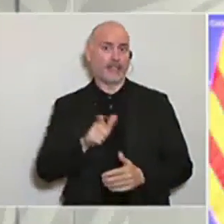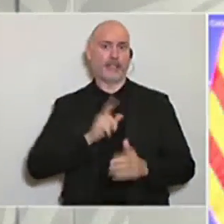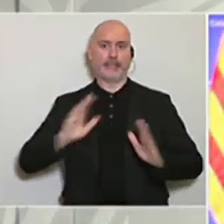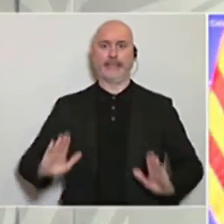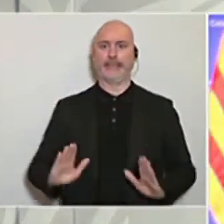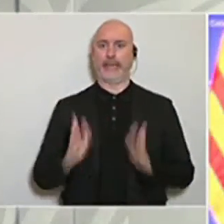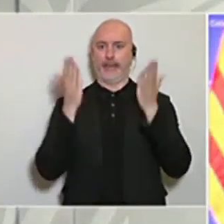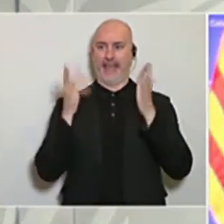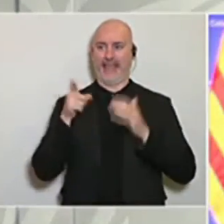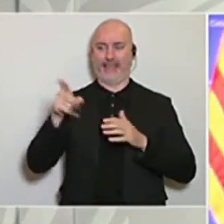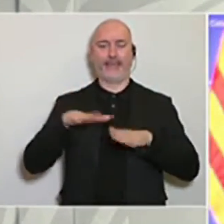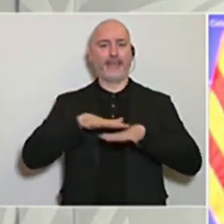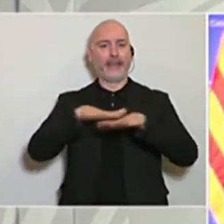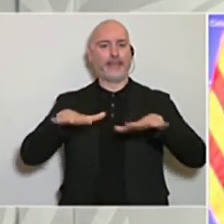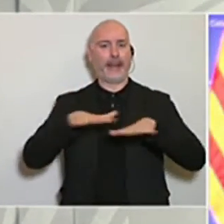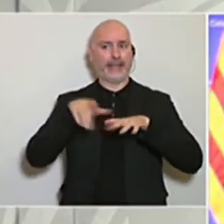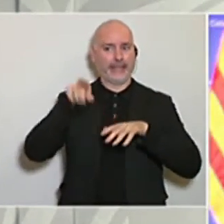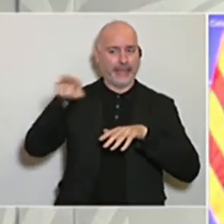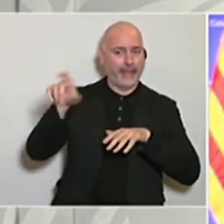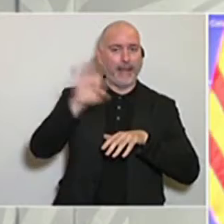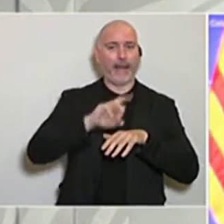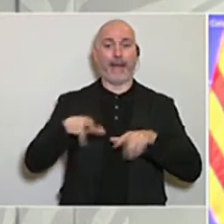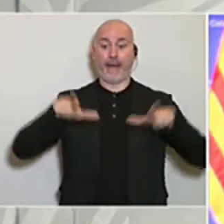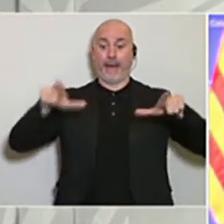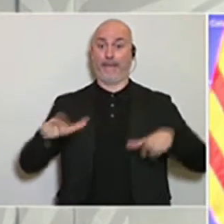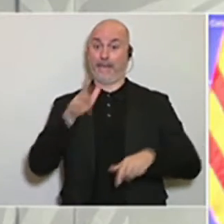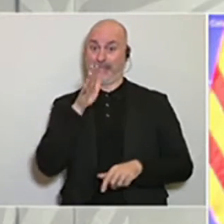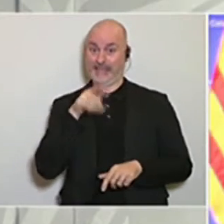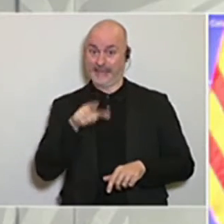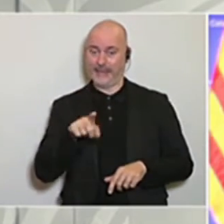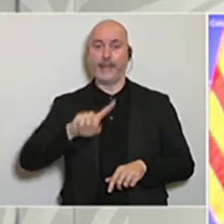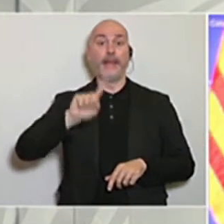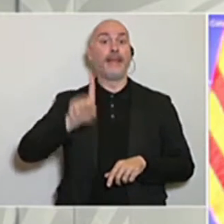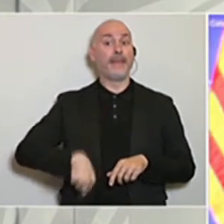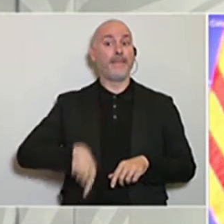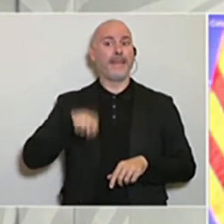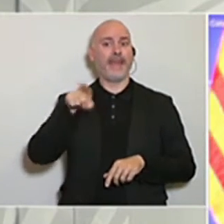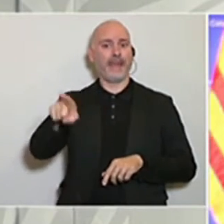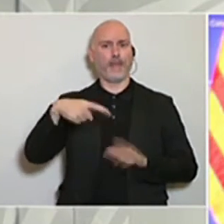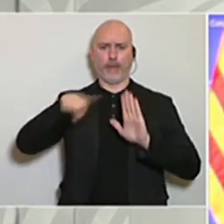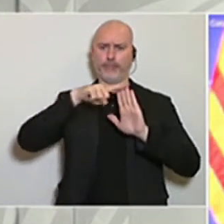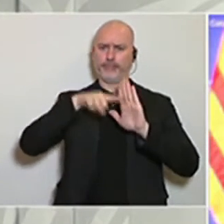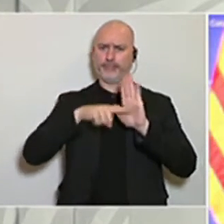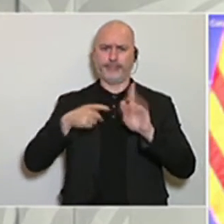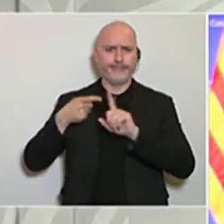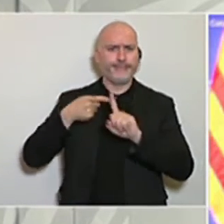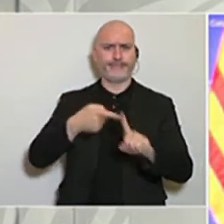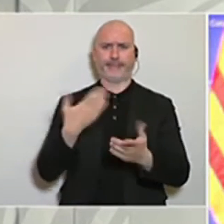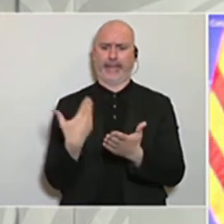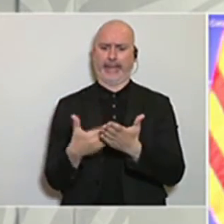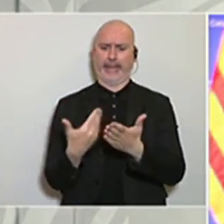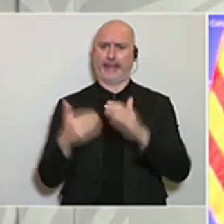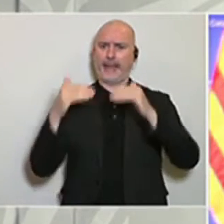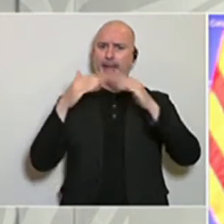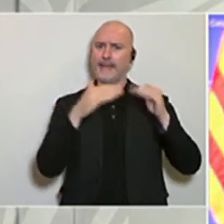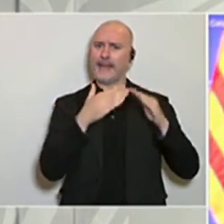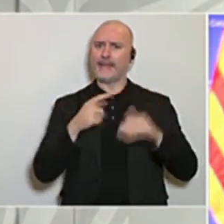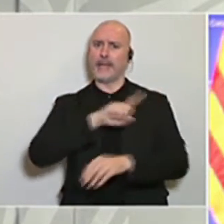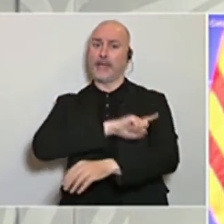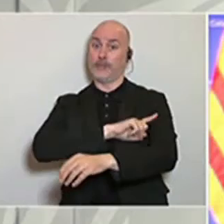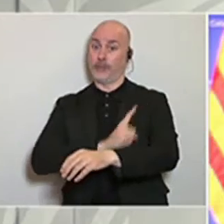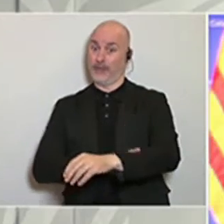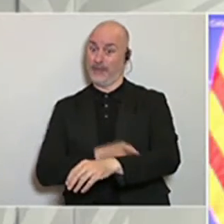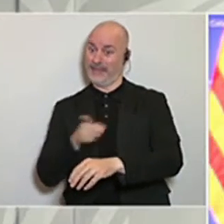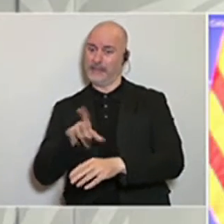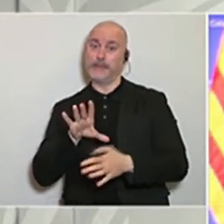socorrisme a les platges i a les piscines i mesures també per garantir l'activitat de les entitats esportives, totes